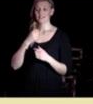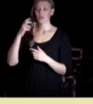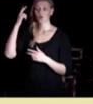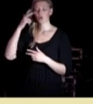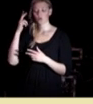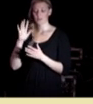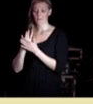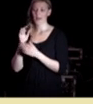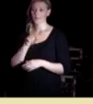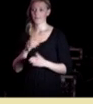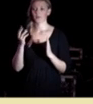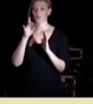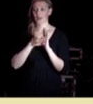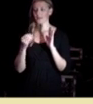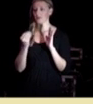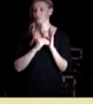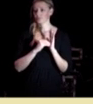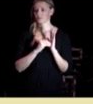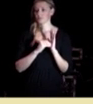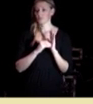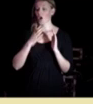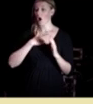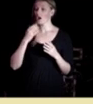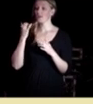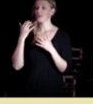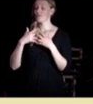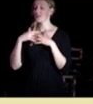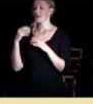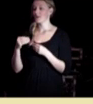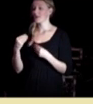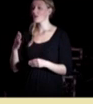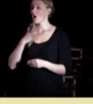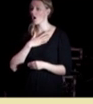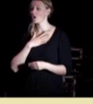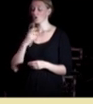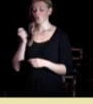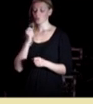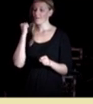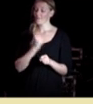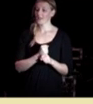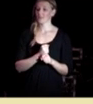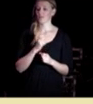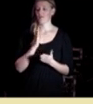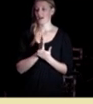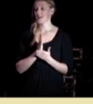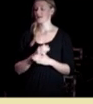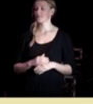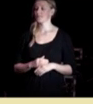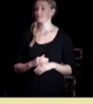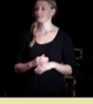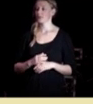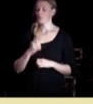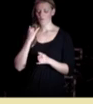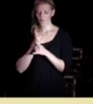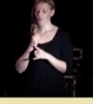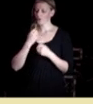agendaen. Poenget mitt er, det finnes verkemidler. Det finnes ting som er vedtatt, men hva er det som gjør at vi ikke